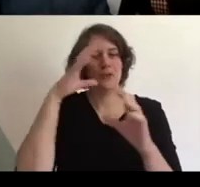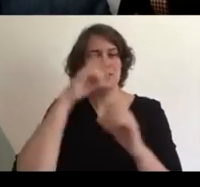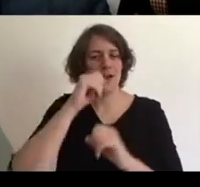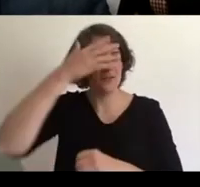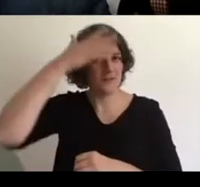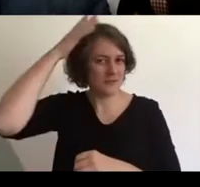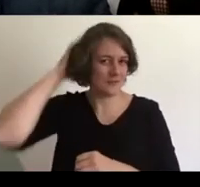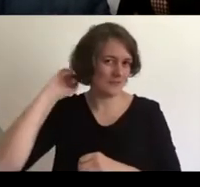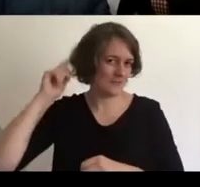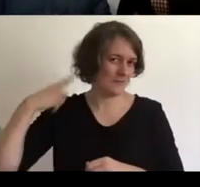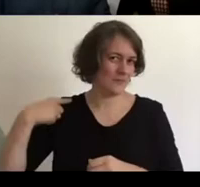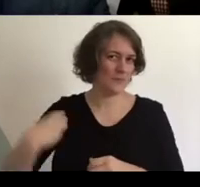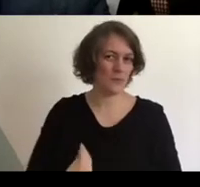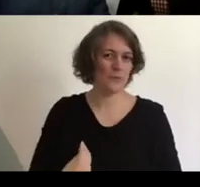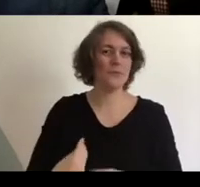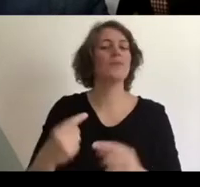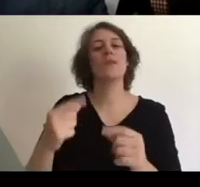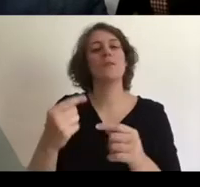aus Rheinland-Pfalz und